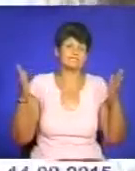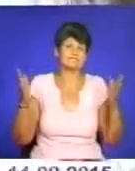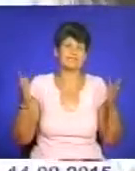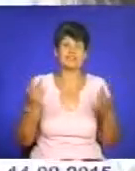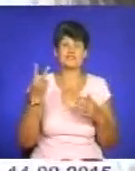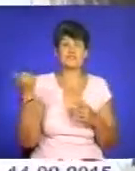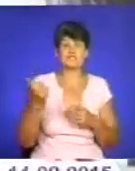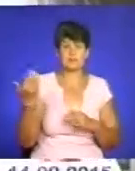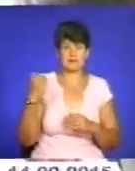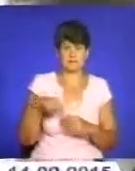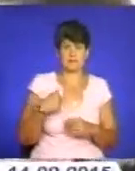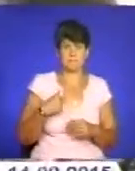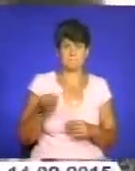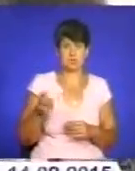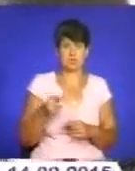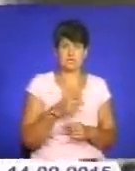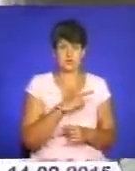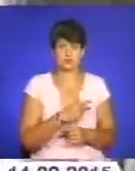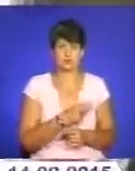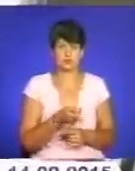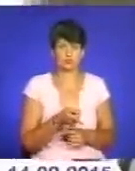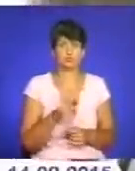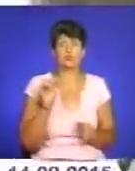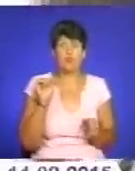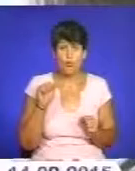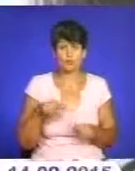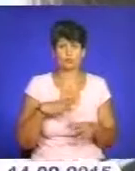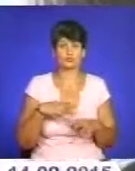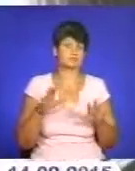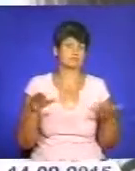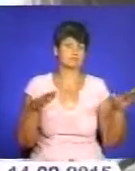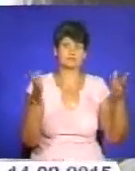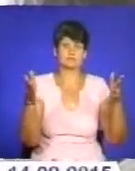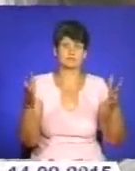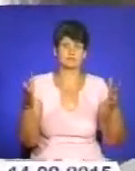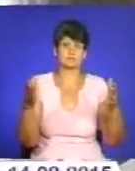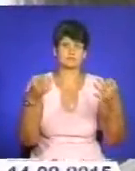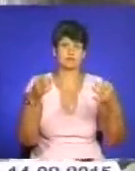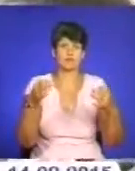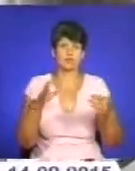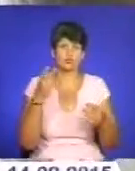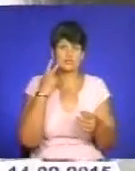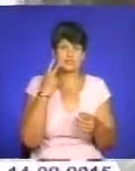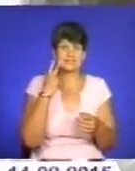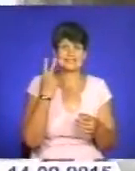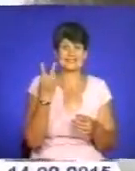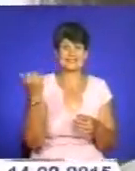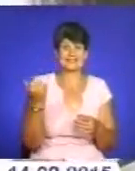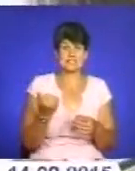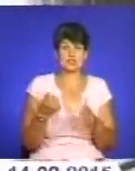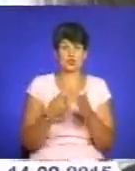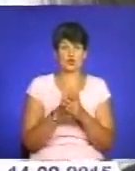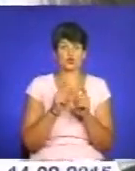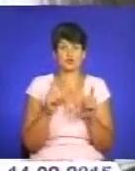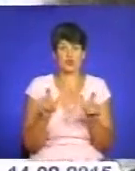2 тижні перед тим, як я приходила з малою, тут можна було пролетіти. І тут завжди постійно, як ти казав, ото за 2 тижні до школи